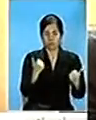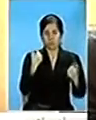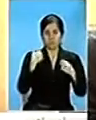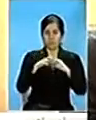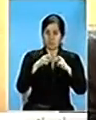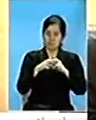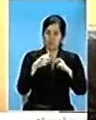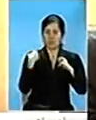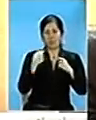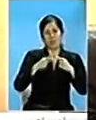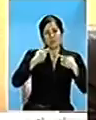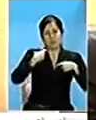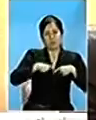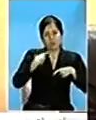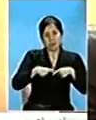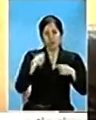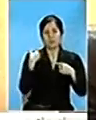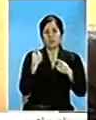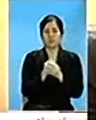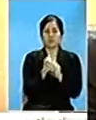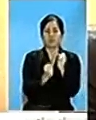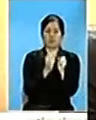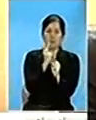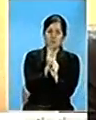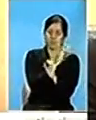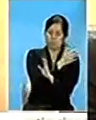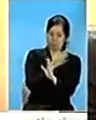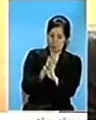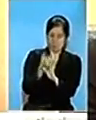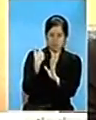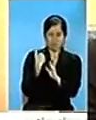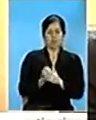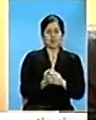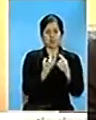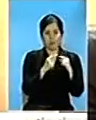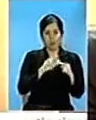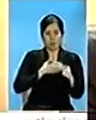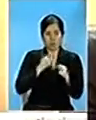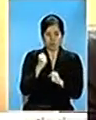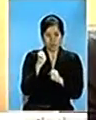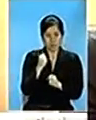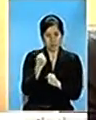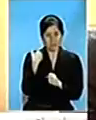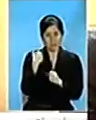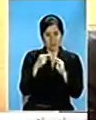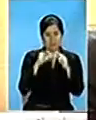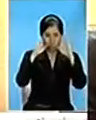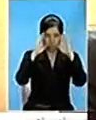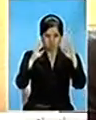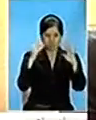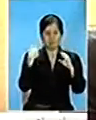ช่วง2ปีแรกในการทำงานแต่เราก็มุ่งมั่นตั้งใจด้วยเห็นว่